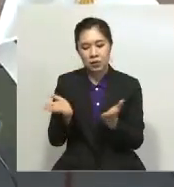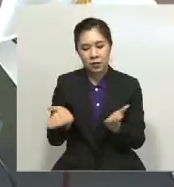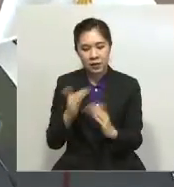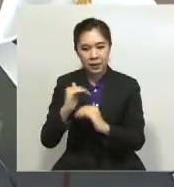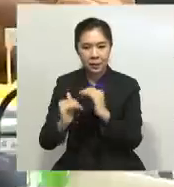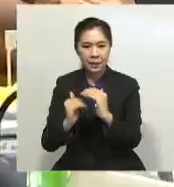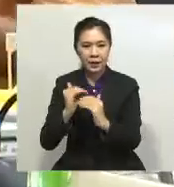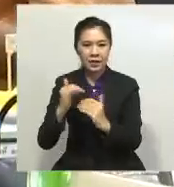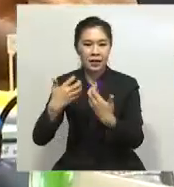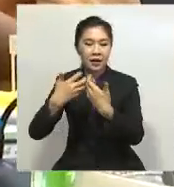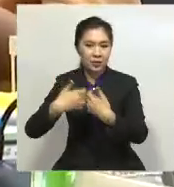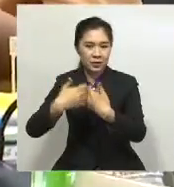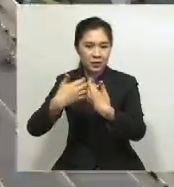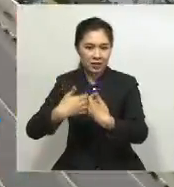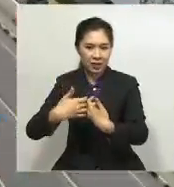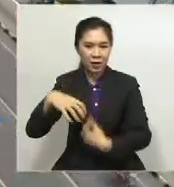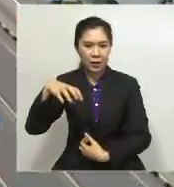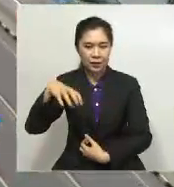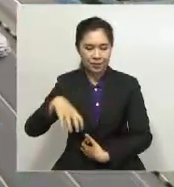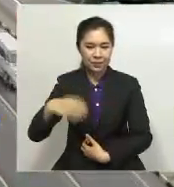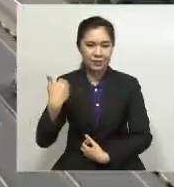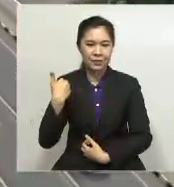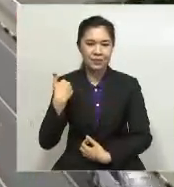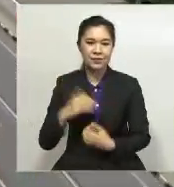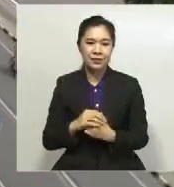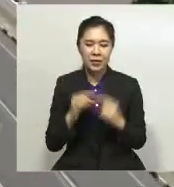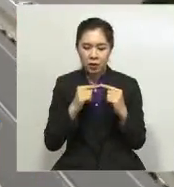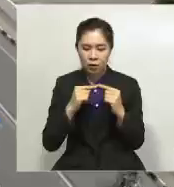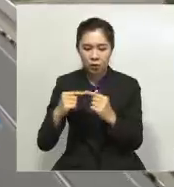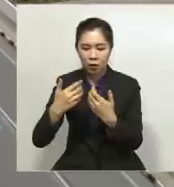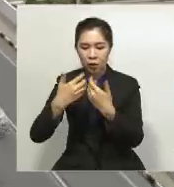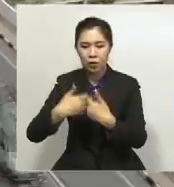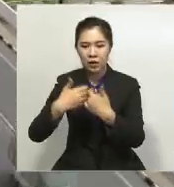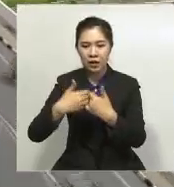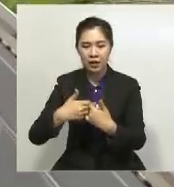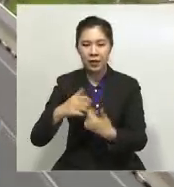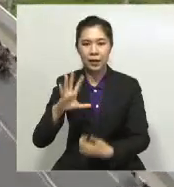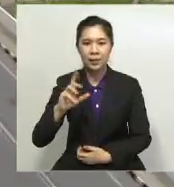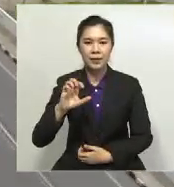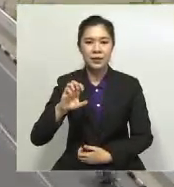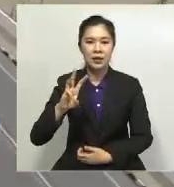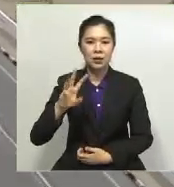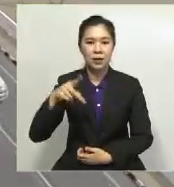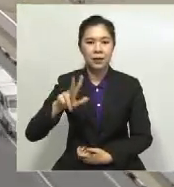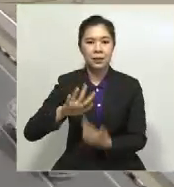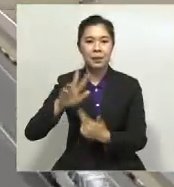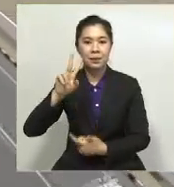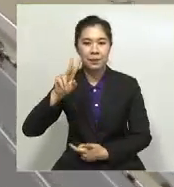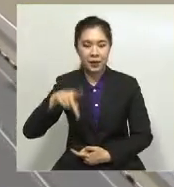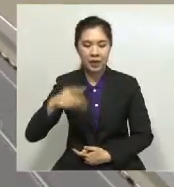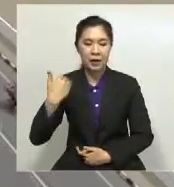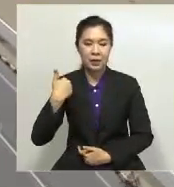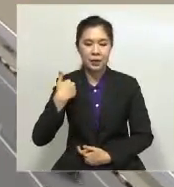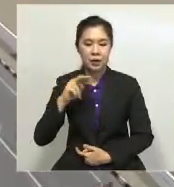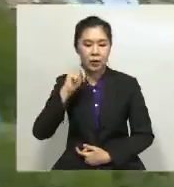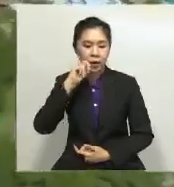ตสาหกรรมชีวภาพครบวงจรอย่างยั่งยืนเพื่อต่อยอดอุตสาหกรรมชีวภาพจังหวัดนครสวรรค์ด้านการพัฒนาแหล่งน้ำเ